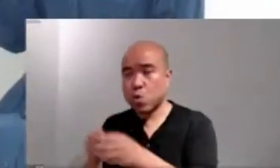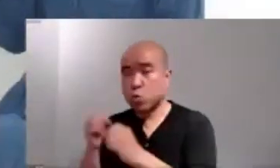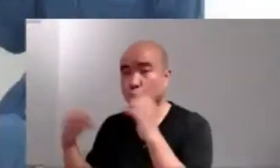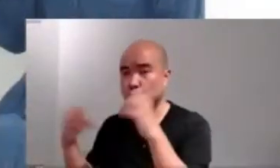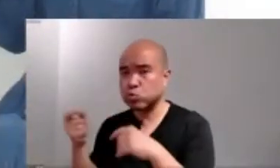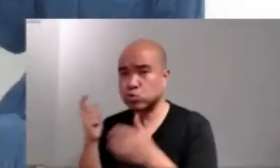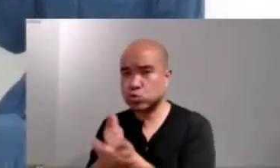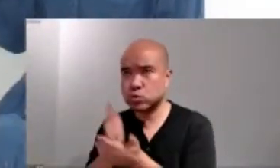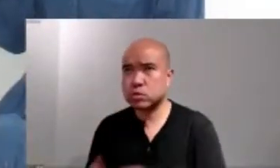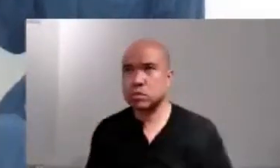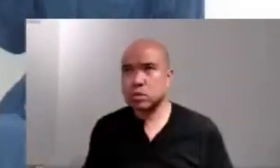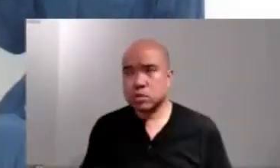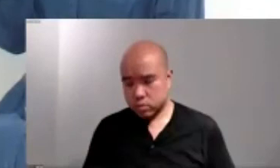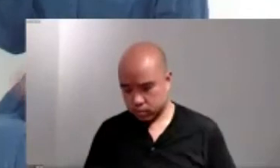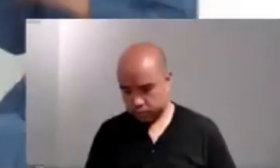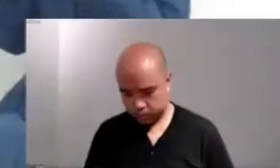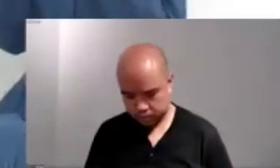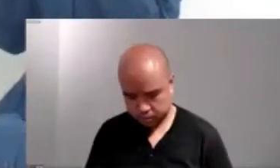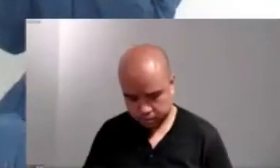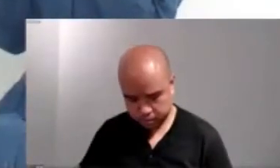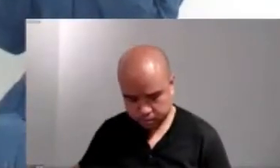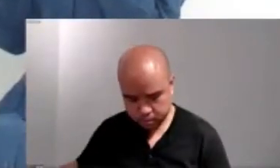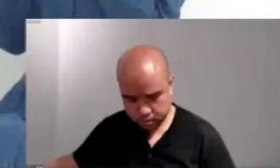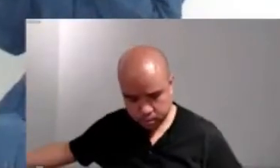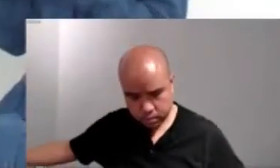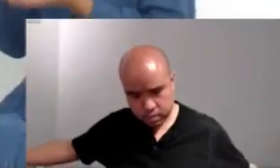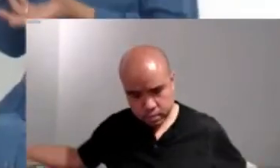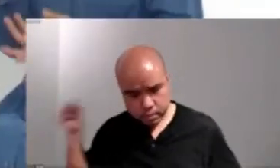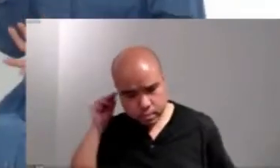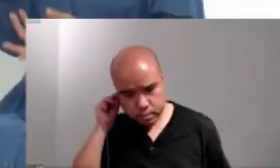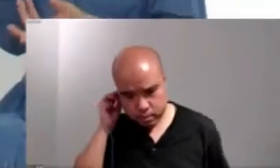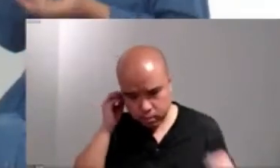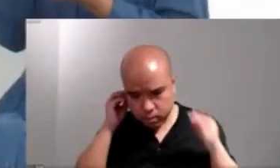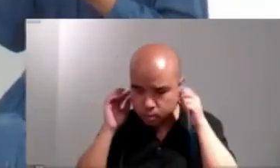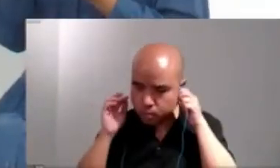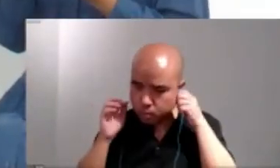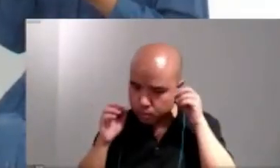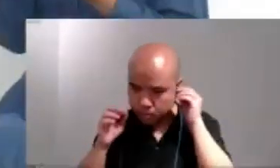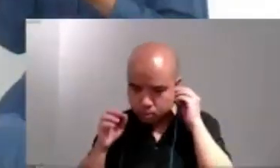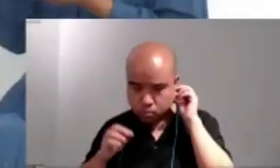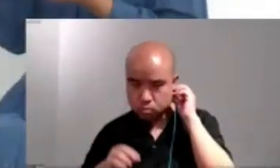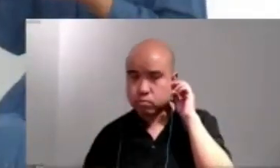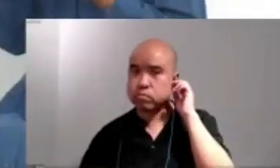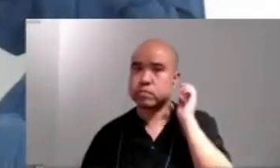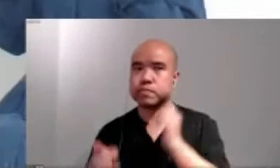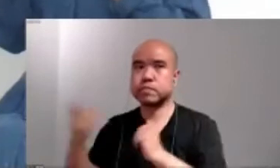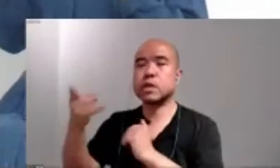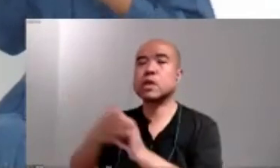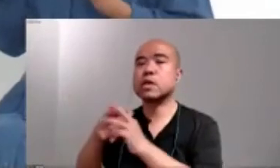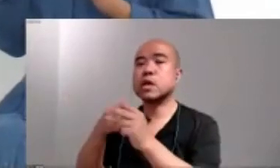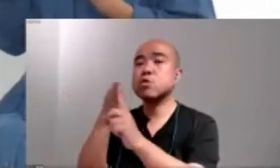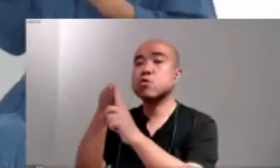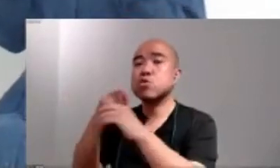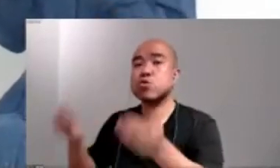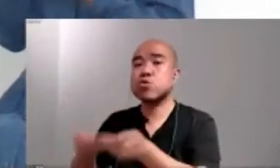只有當你同你嘅你想宣傳嘅對象係大家係有感即係感受到同一個